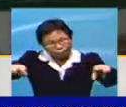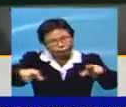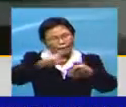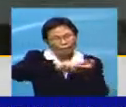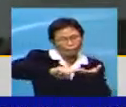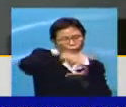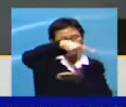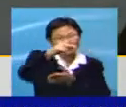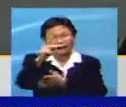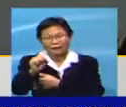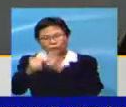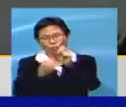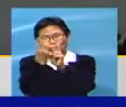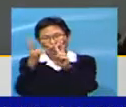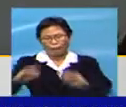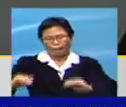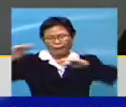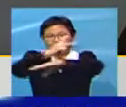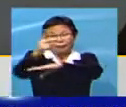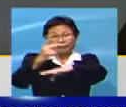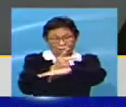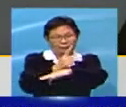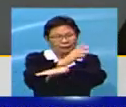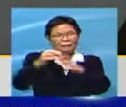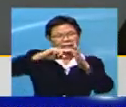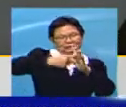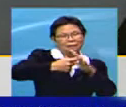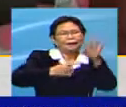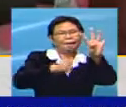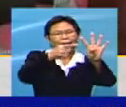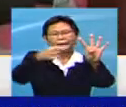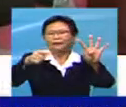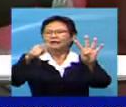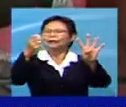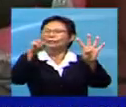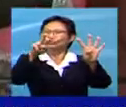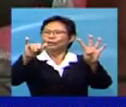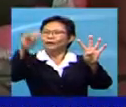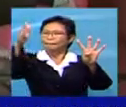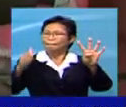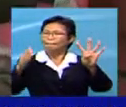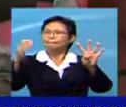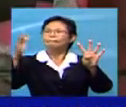Minggu PKS 2017 peringkat kebangsaan yang bermula pada 4 hingga 26 Mei di